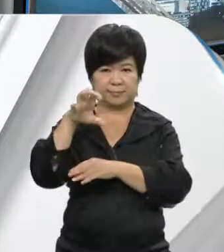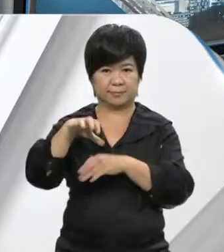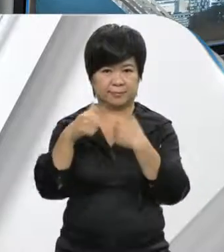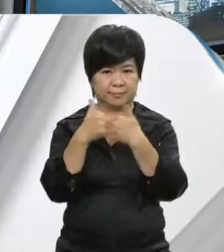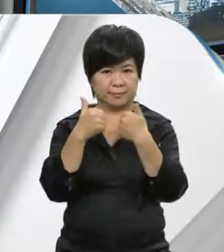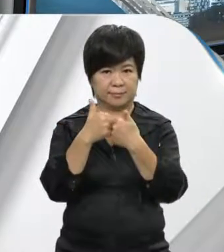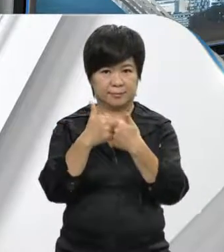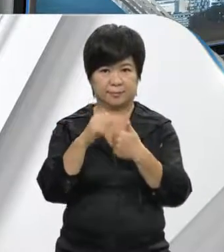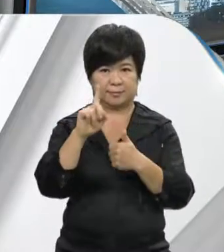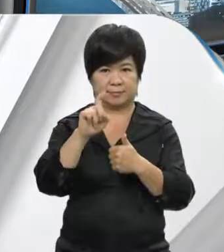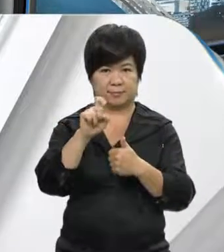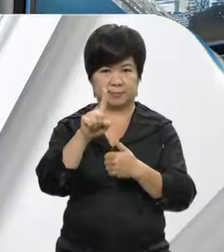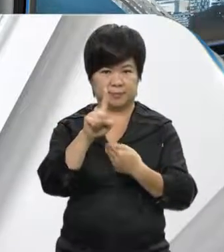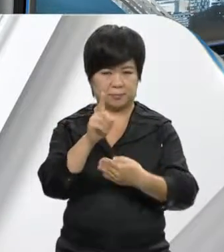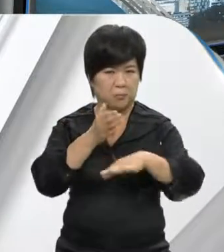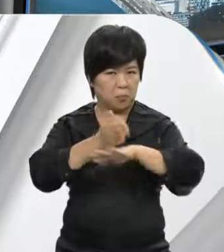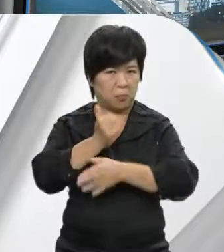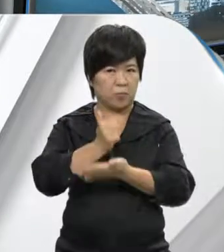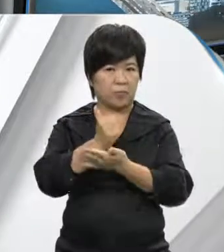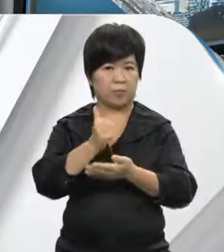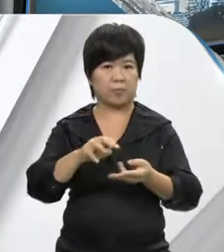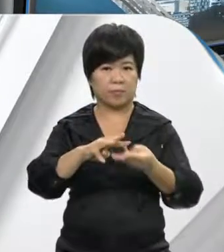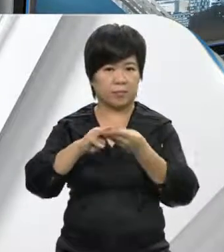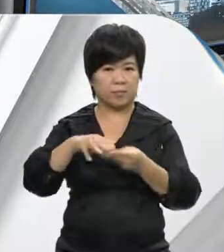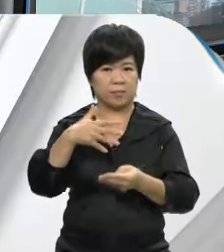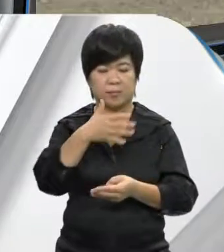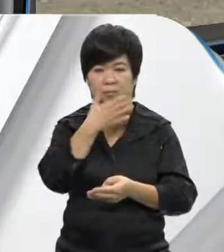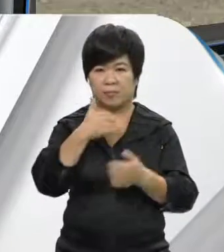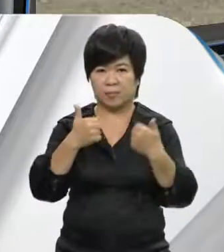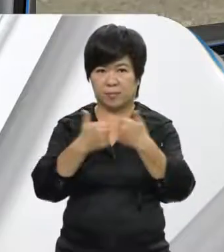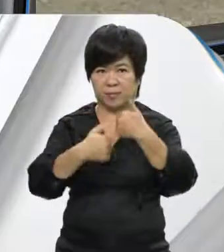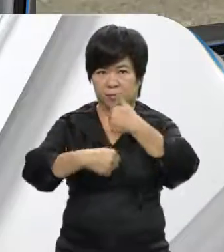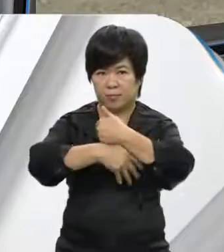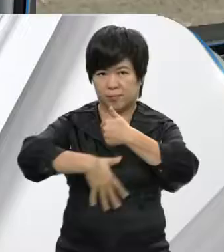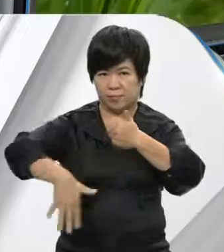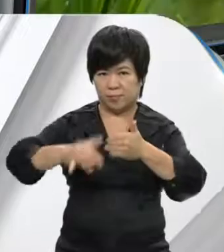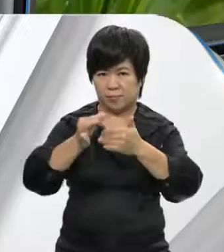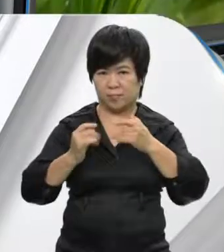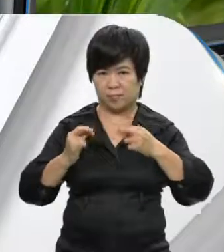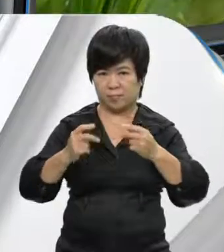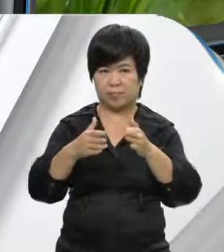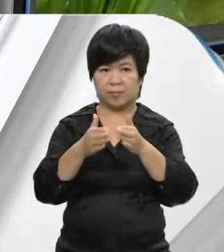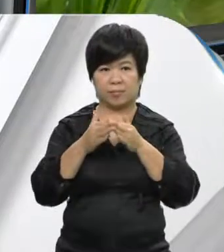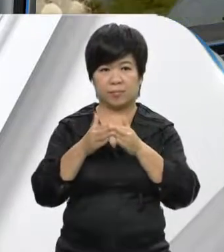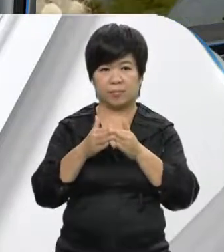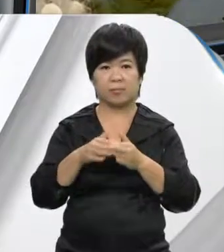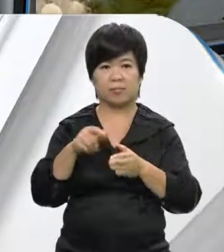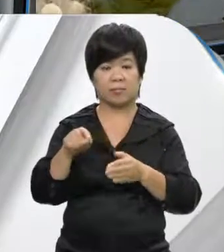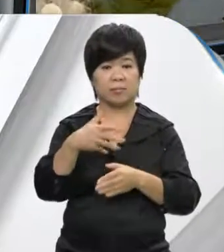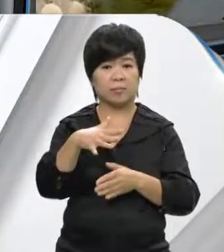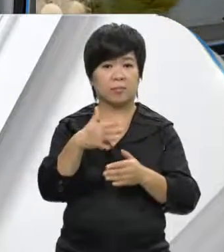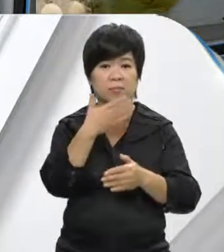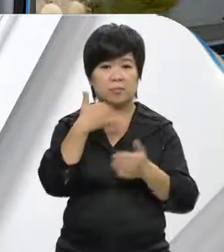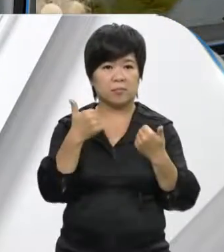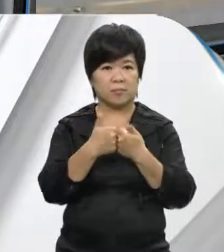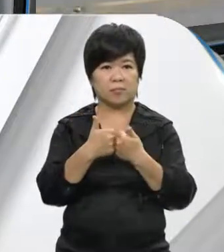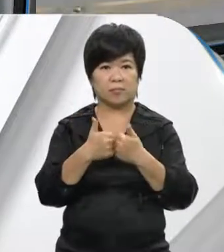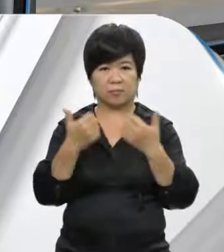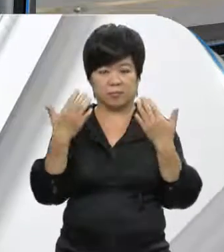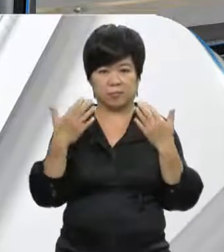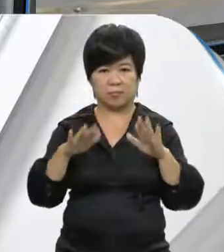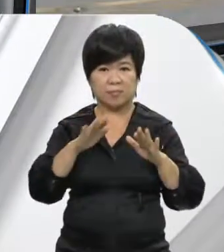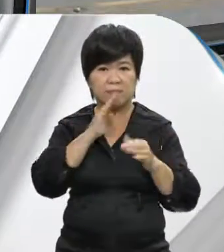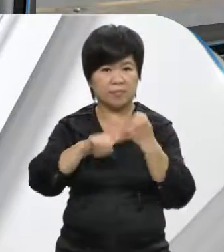行政院会十一月初九日通过农田水利费组织统筹修正草案。农田水利费会从利害方